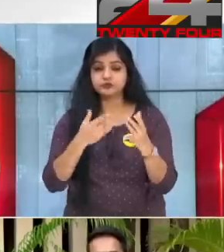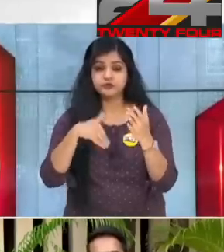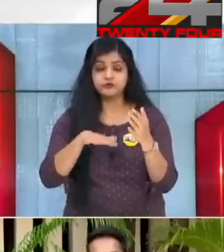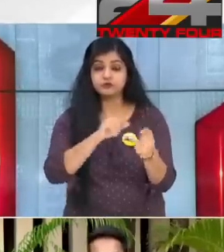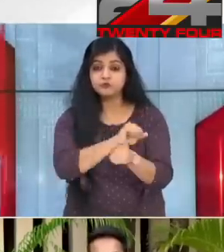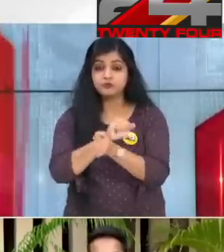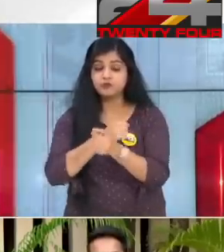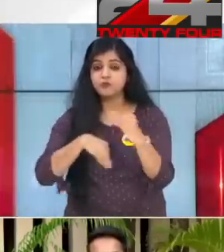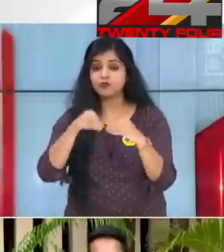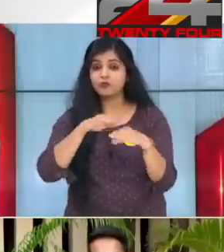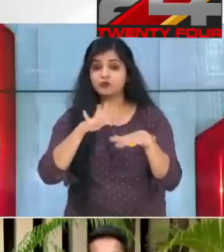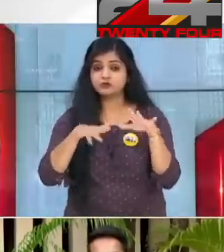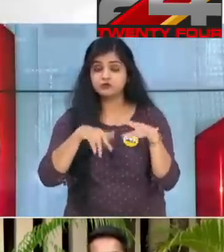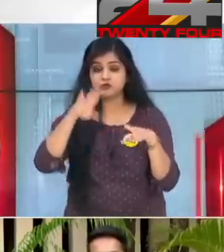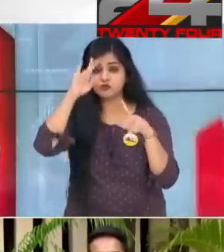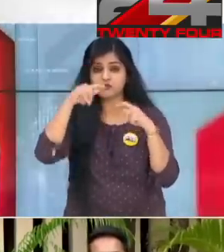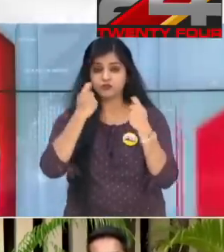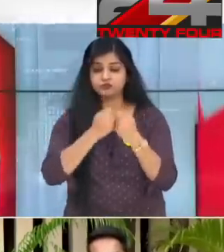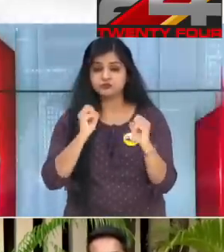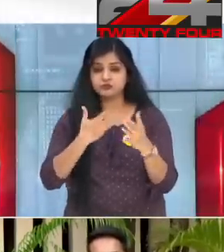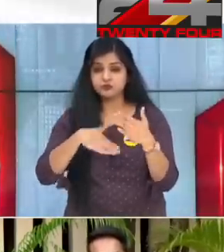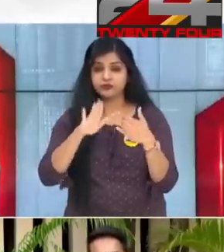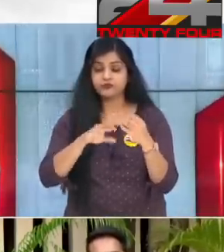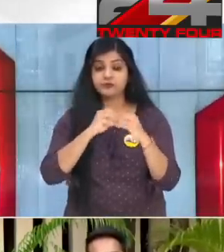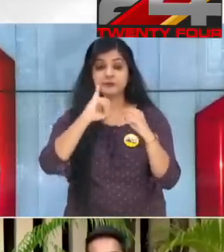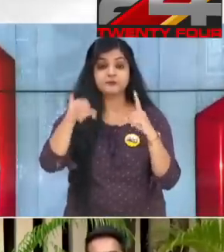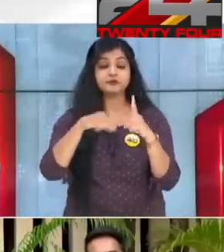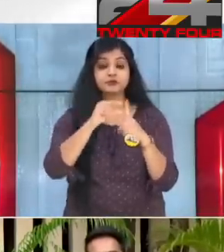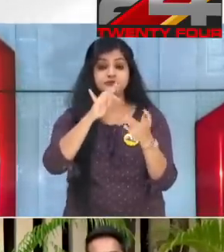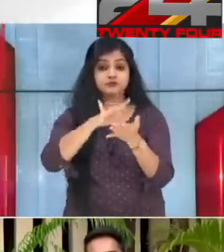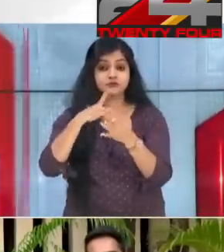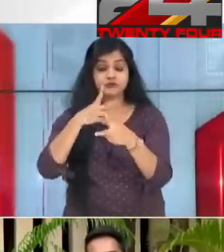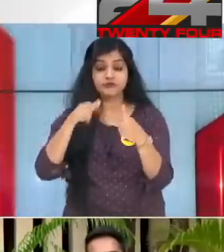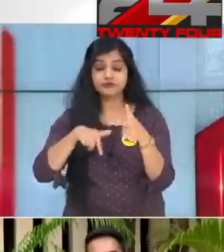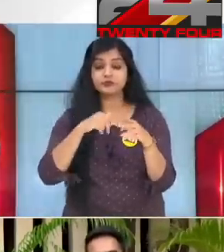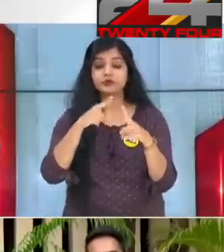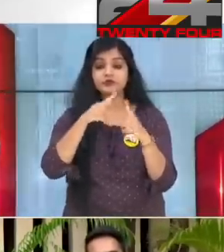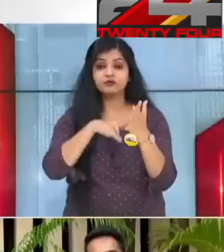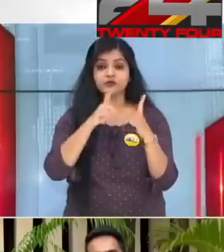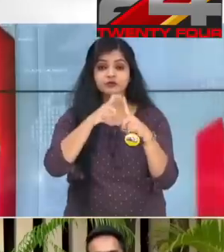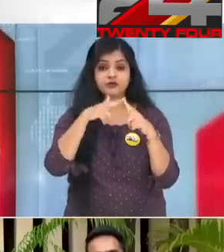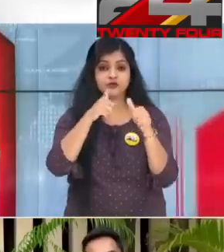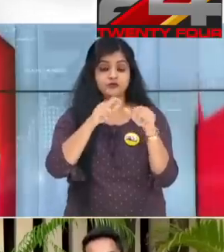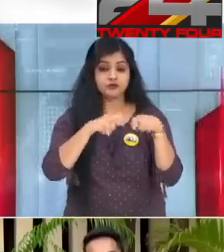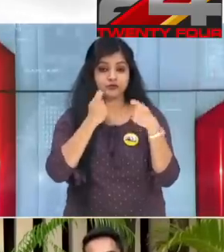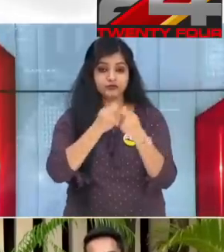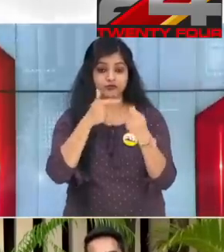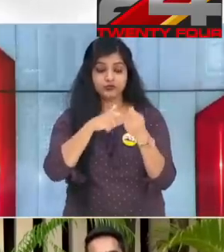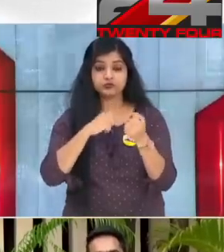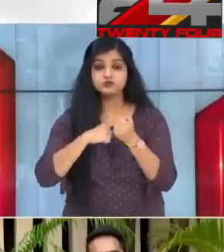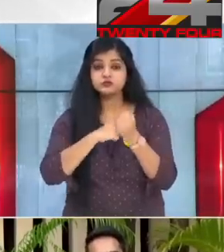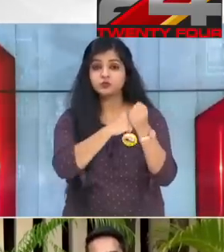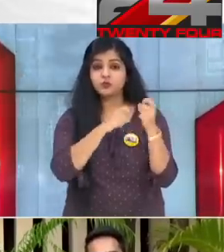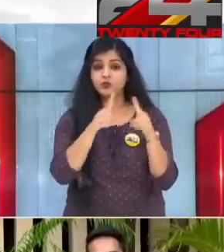അറസ്റ്റ് ഉൾപ്പെടെയുള്ള നടപടികളിലേക്ക് പോലീസ് കടക്കും. എന്തായാലും BJP കേന്ദ്രങ്ങൾ ഈ മാർച്ചിനെ ഇന്ത്യ മുന്നണിയുമായി ബന്ധപ്പെട്ട് ഇന്ത്യ മുന്നണിയുടെ